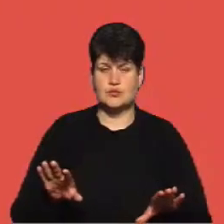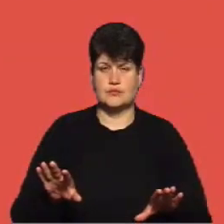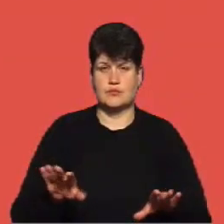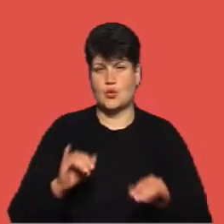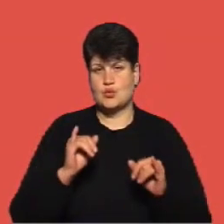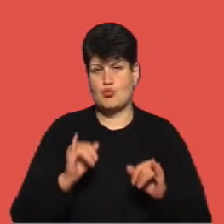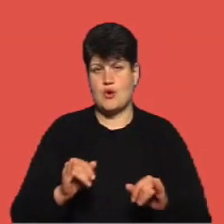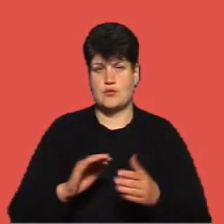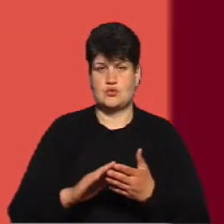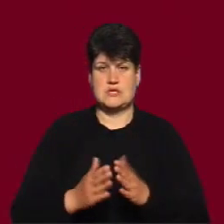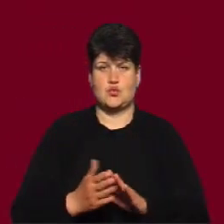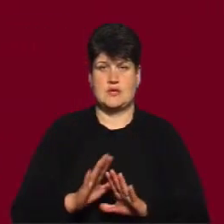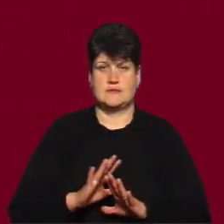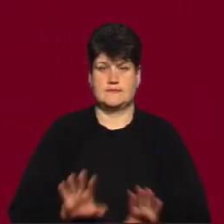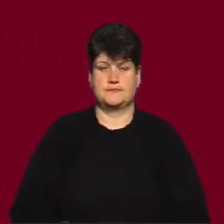ситуації.